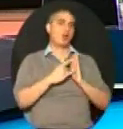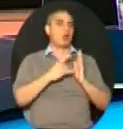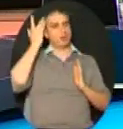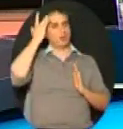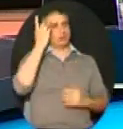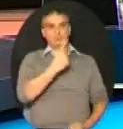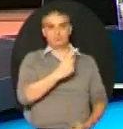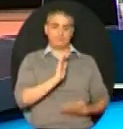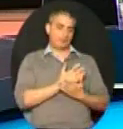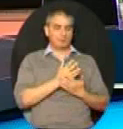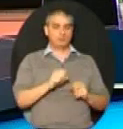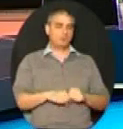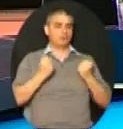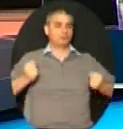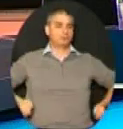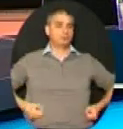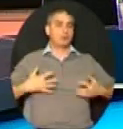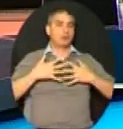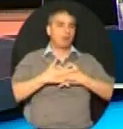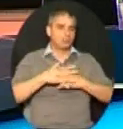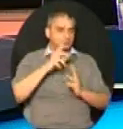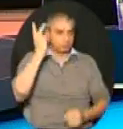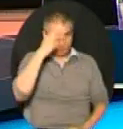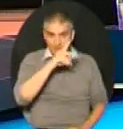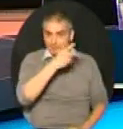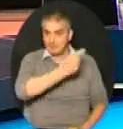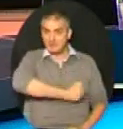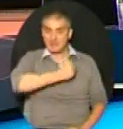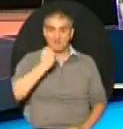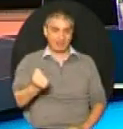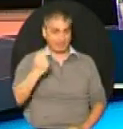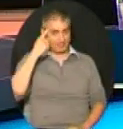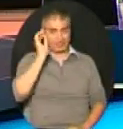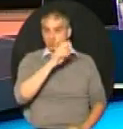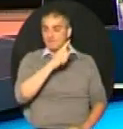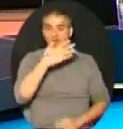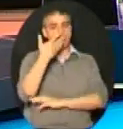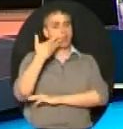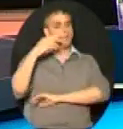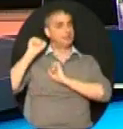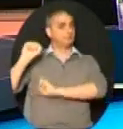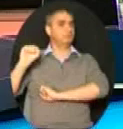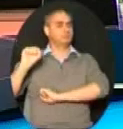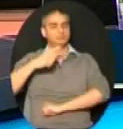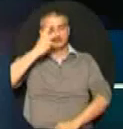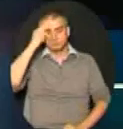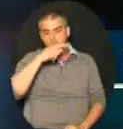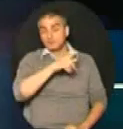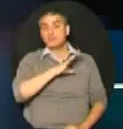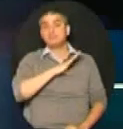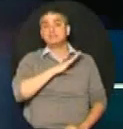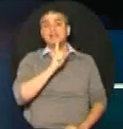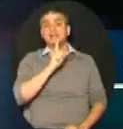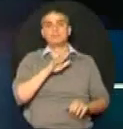לידיים ומחליטים לשבור משמעת קואליציונית, שיבינו, אם הם ימניים בעמדתם והם לאומיים בעמדתם, שיבינו שהם